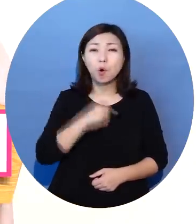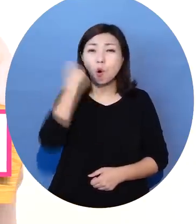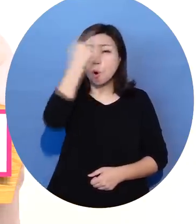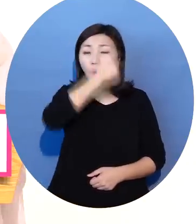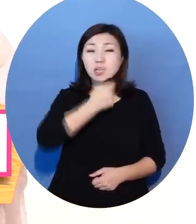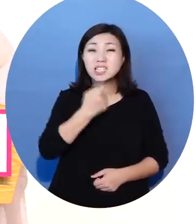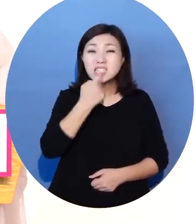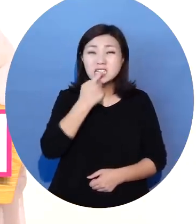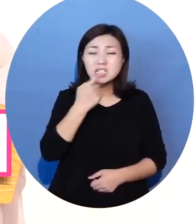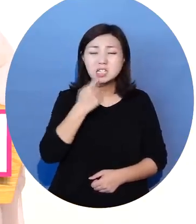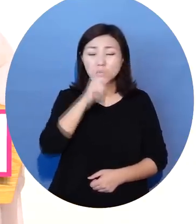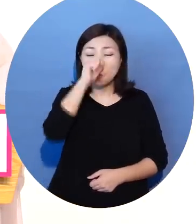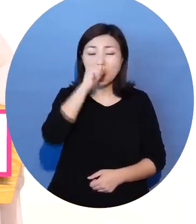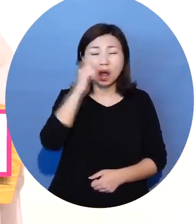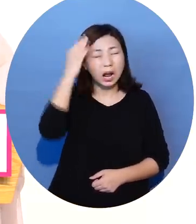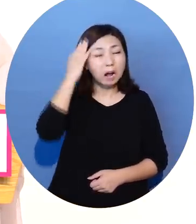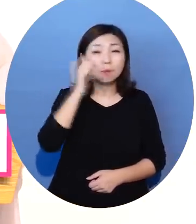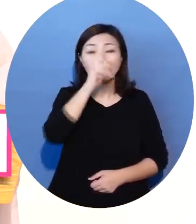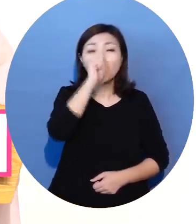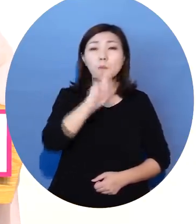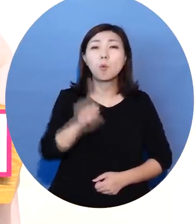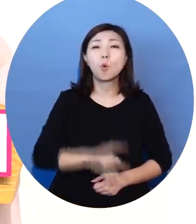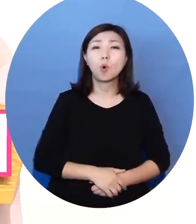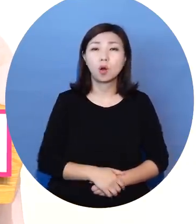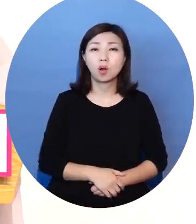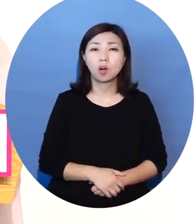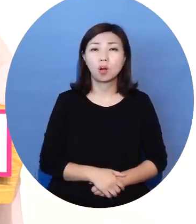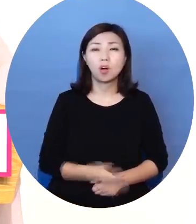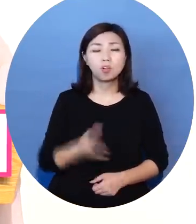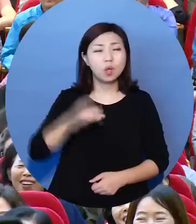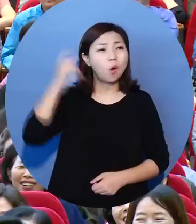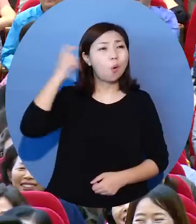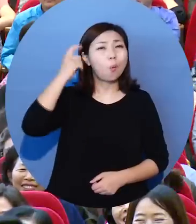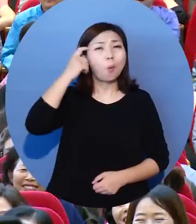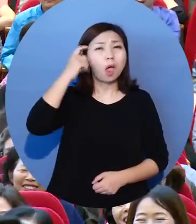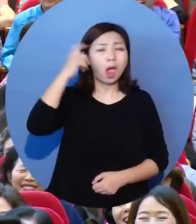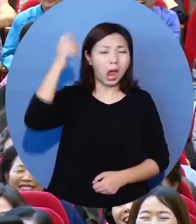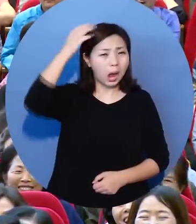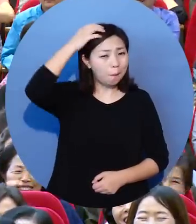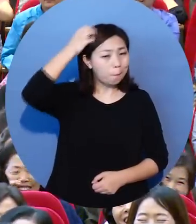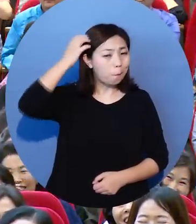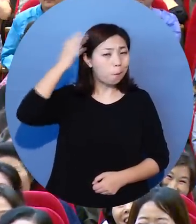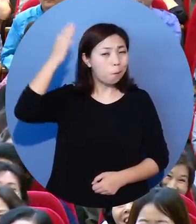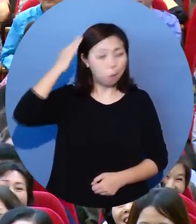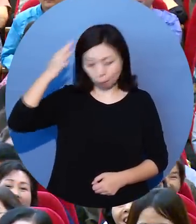흰 걸 좋아하나 검은 걸 좋아하나? 그럼 머리는 또 왜 검은 걸 좋아해?